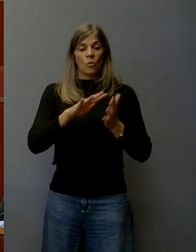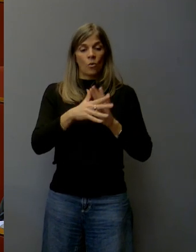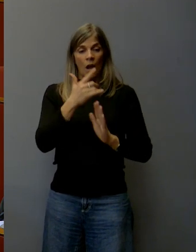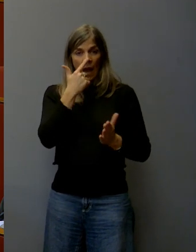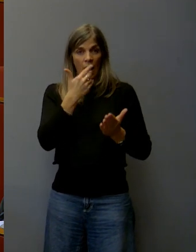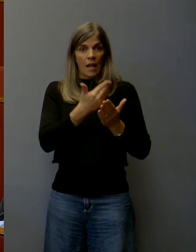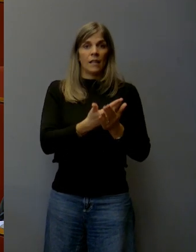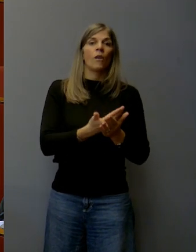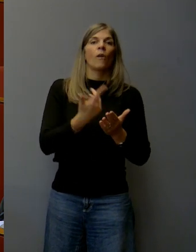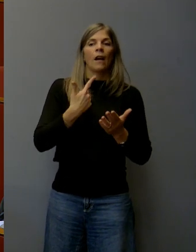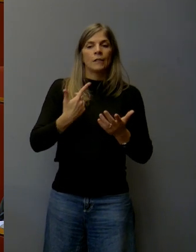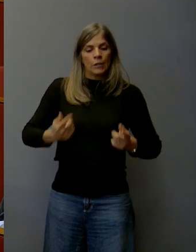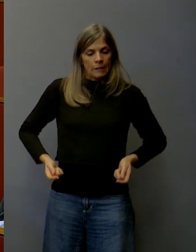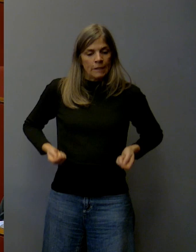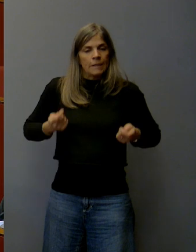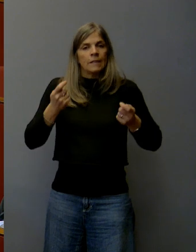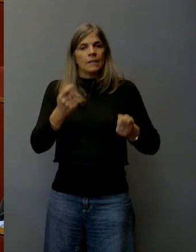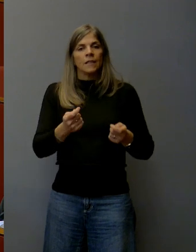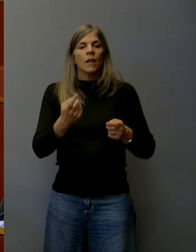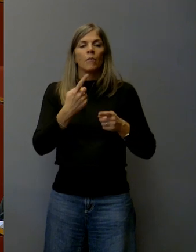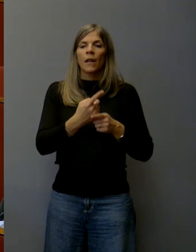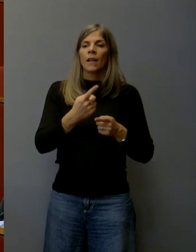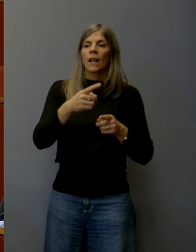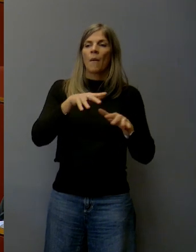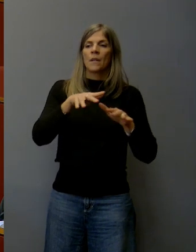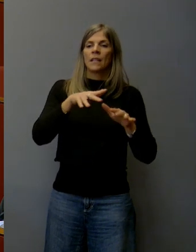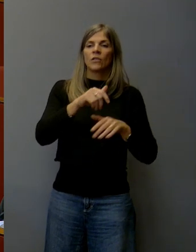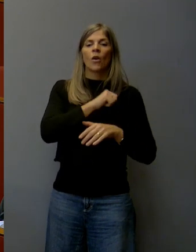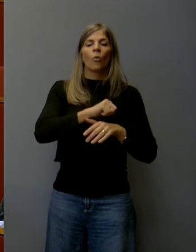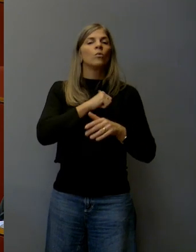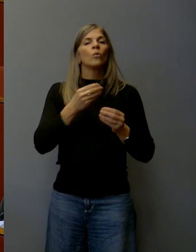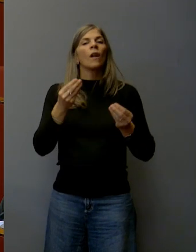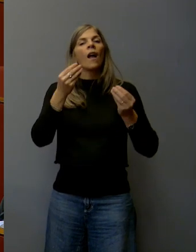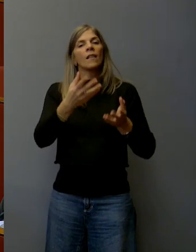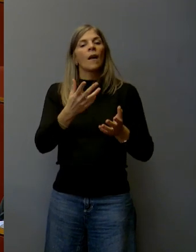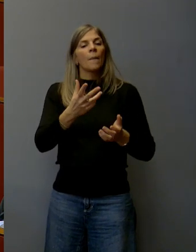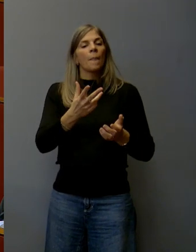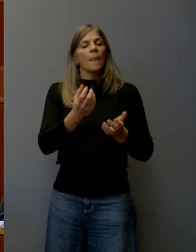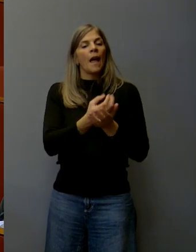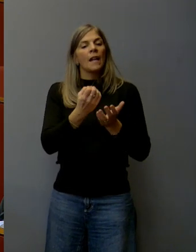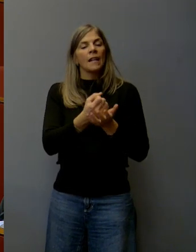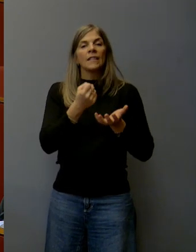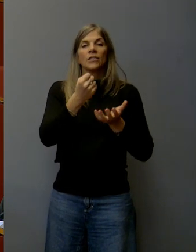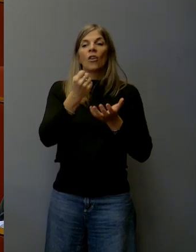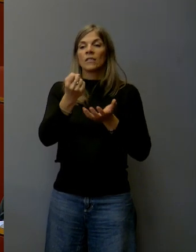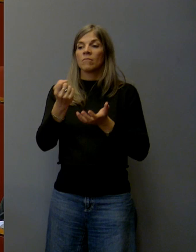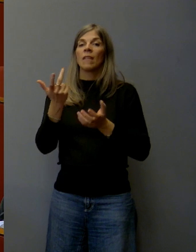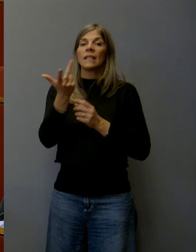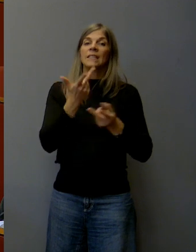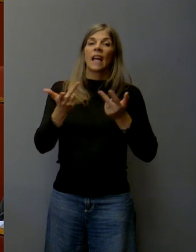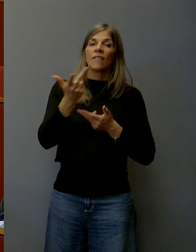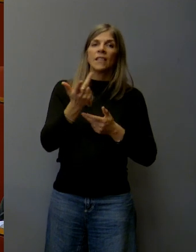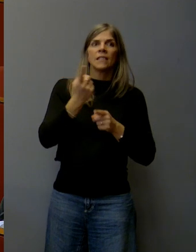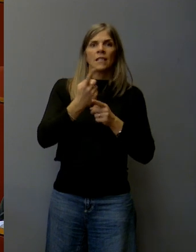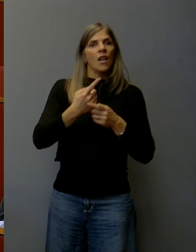tasche per mettere a disposizione dell'amministrazione comunale le risorse per erogare servizi che devono essere